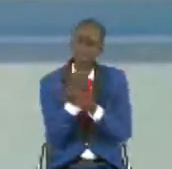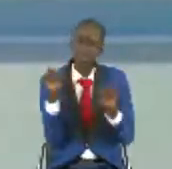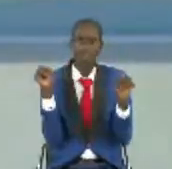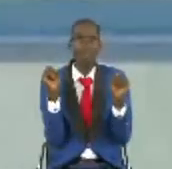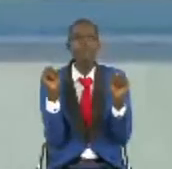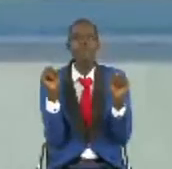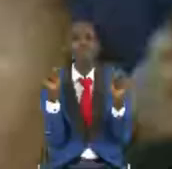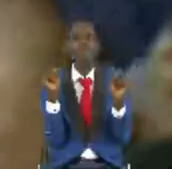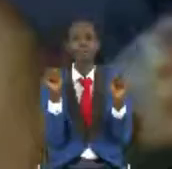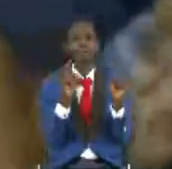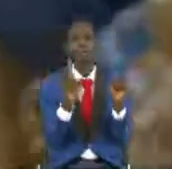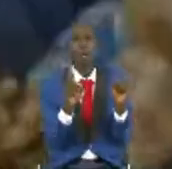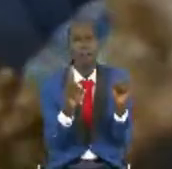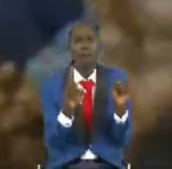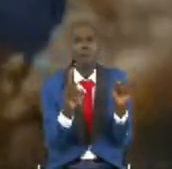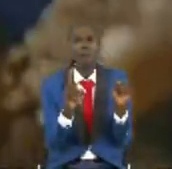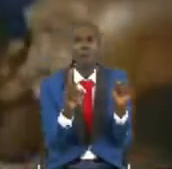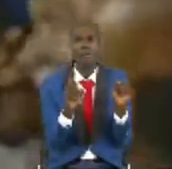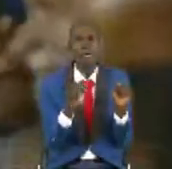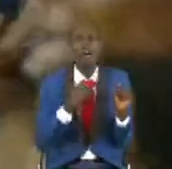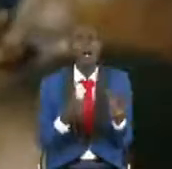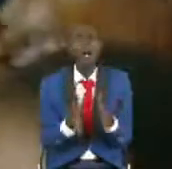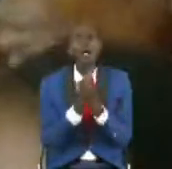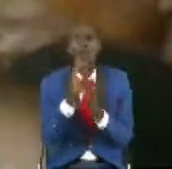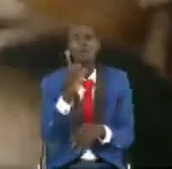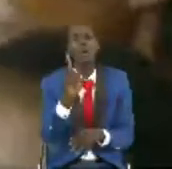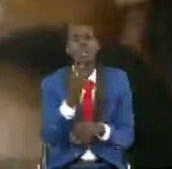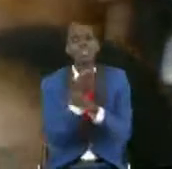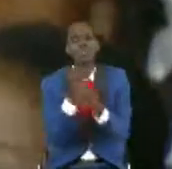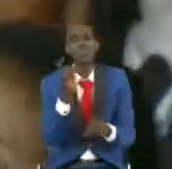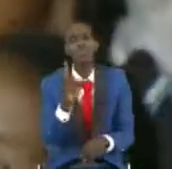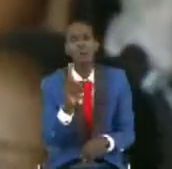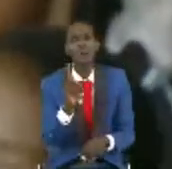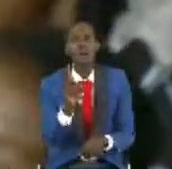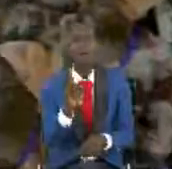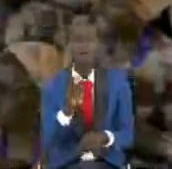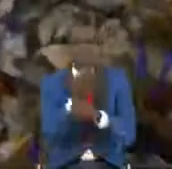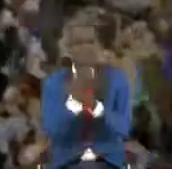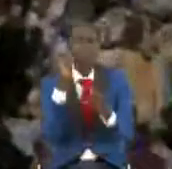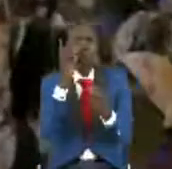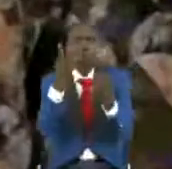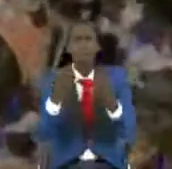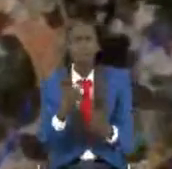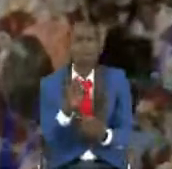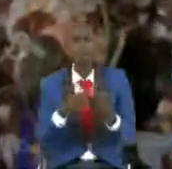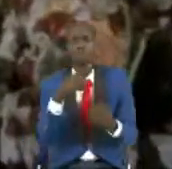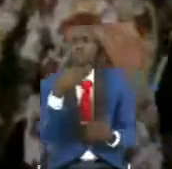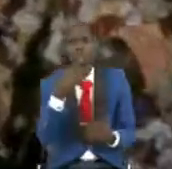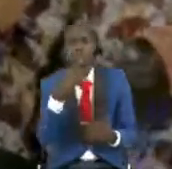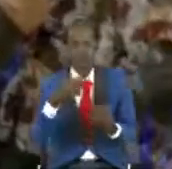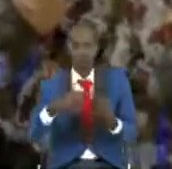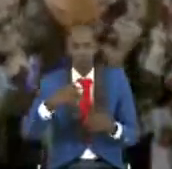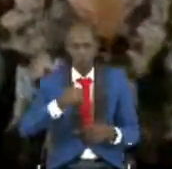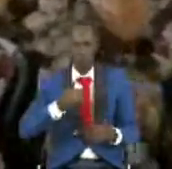La rédemption. Où? J'ai dit où? Où est-ce que ça va venir? Gloire à